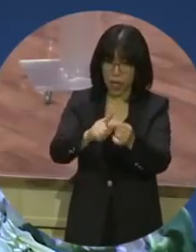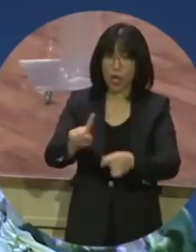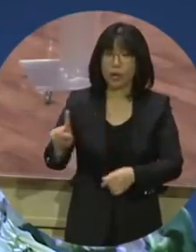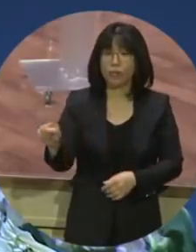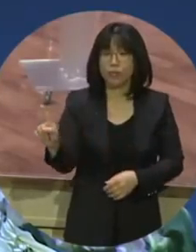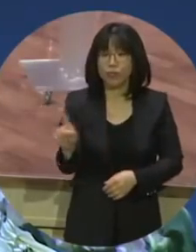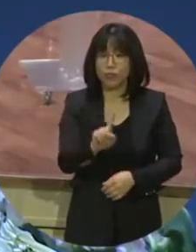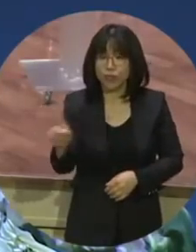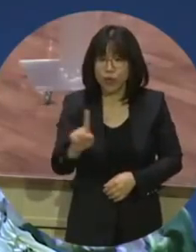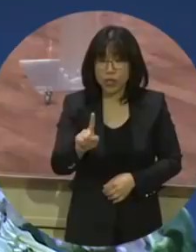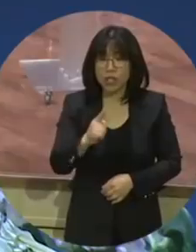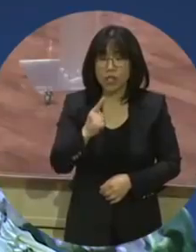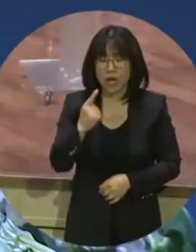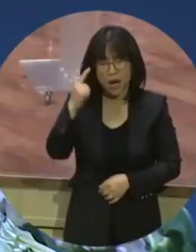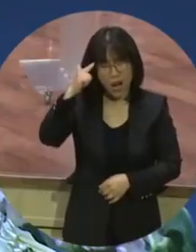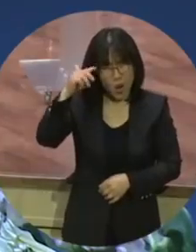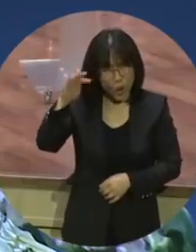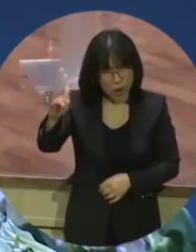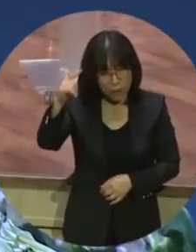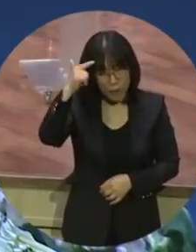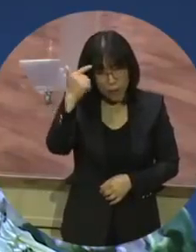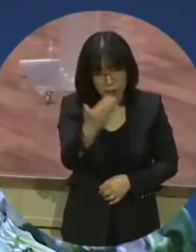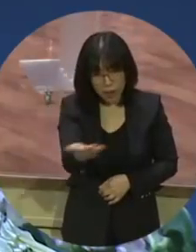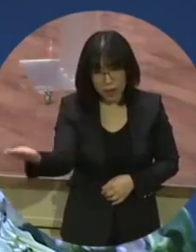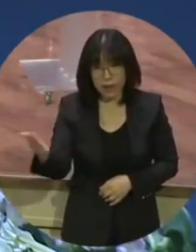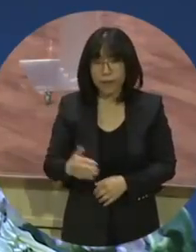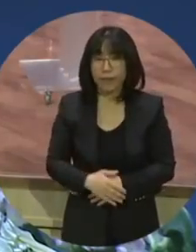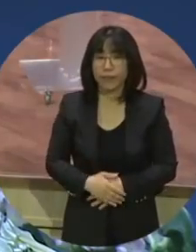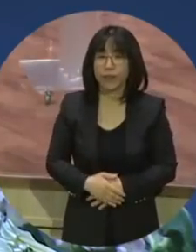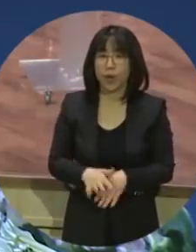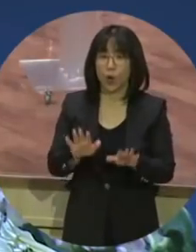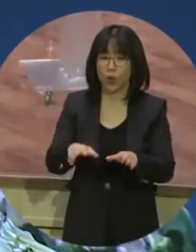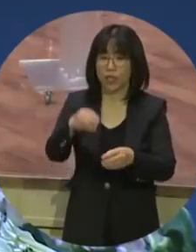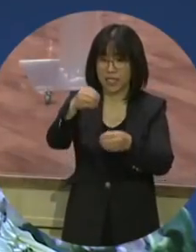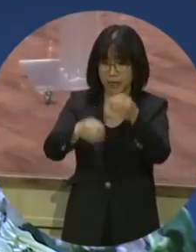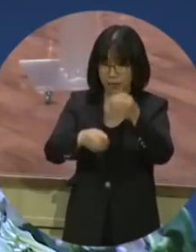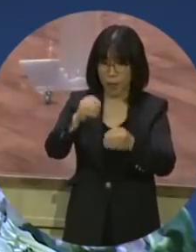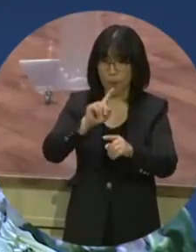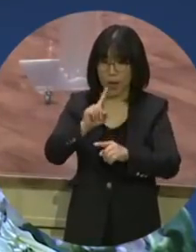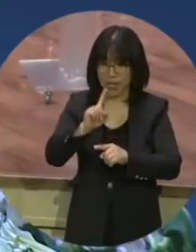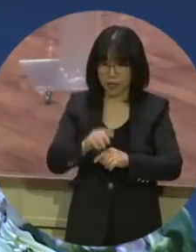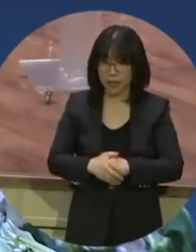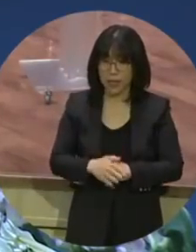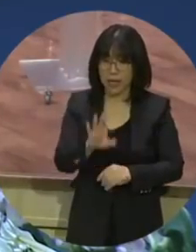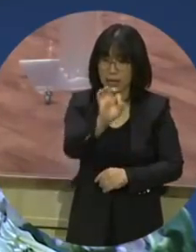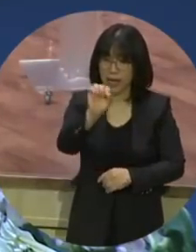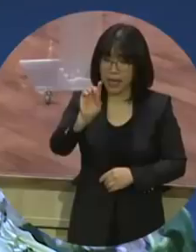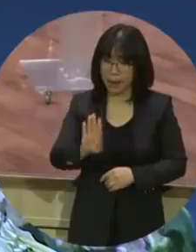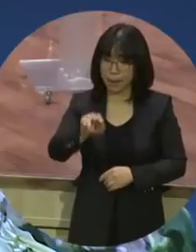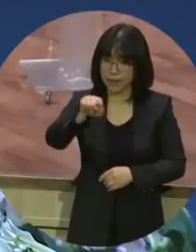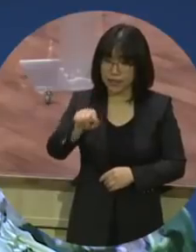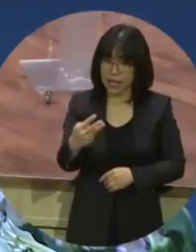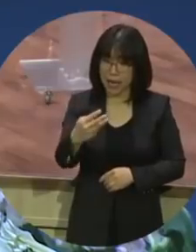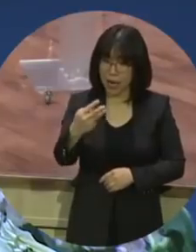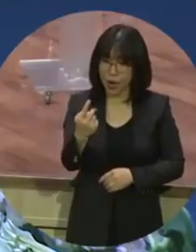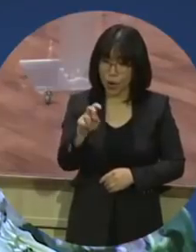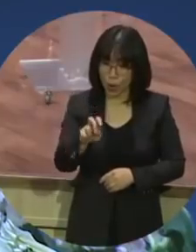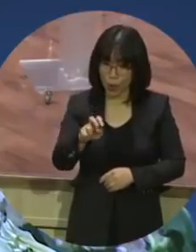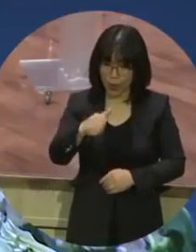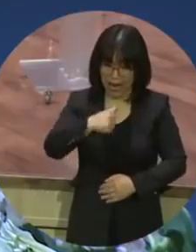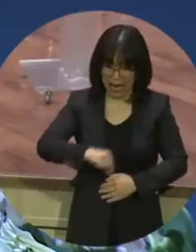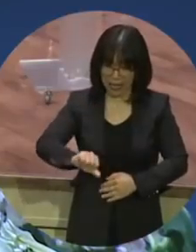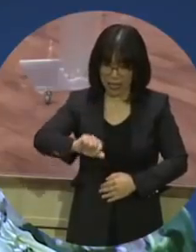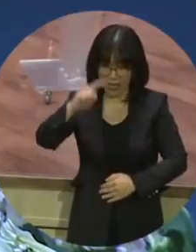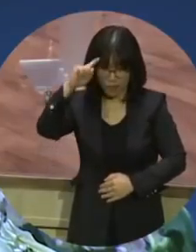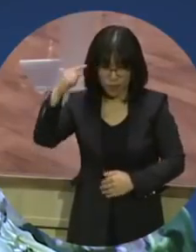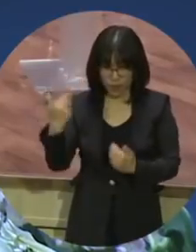갈망하는가? 오늘 시편 42편 말씀 읽었습니다. 아들 압살롬의 반역으로 인해서 인생 최대의